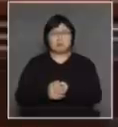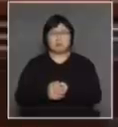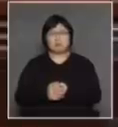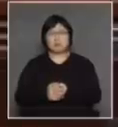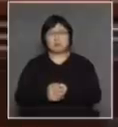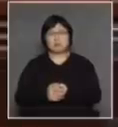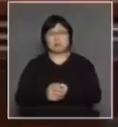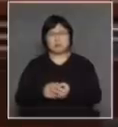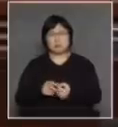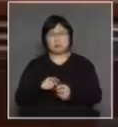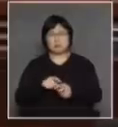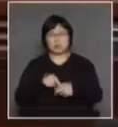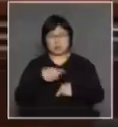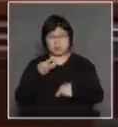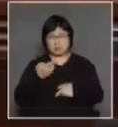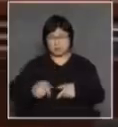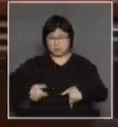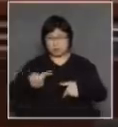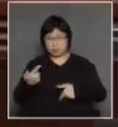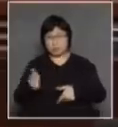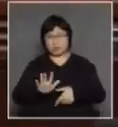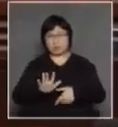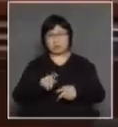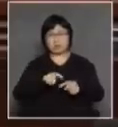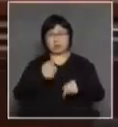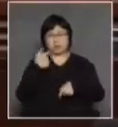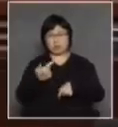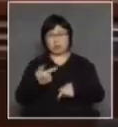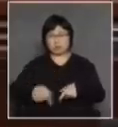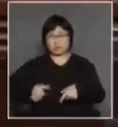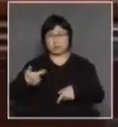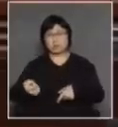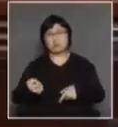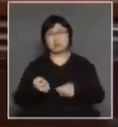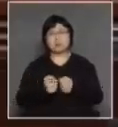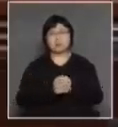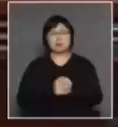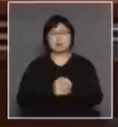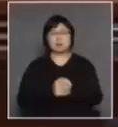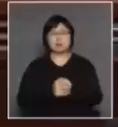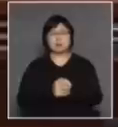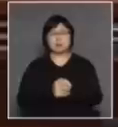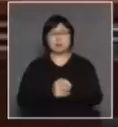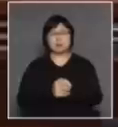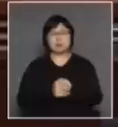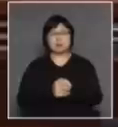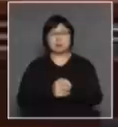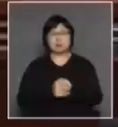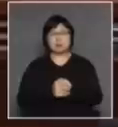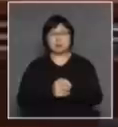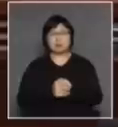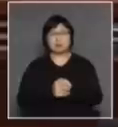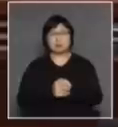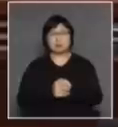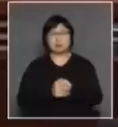唔係入不敷出，係入多於出。咁依、這個。咁樣嘅情